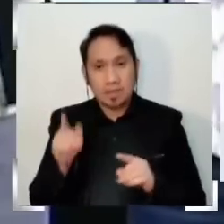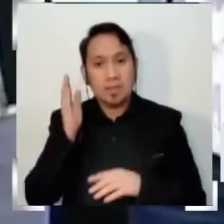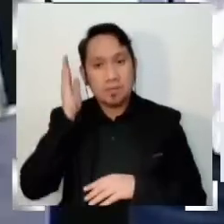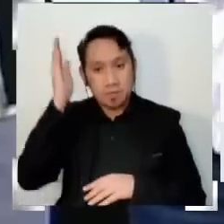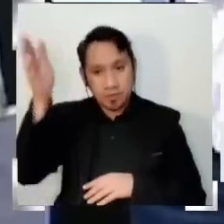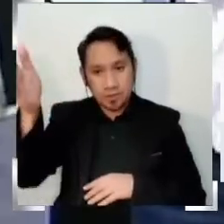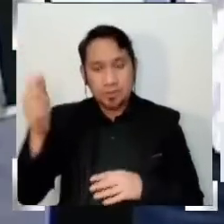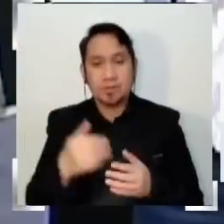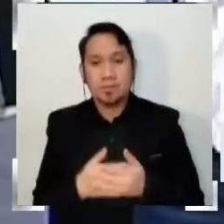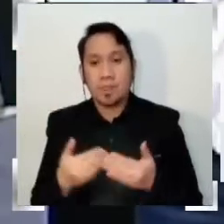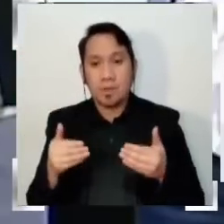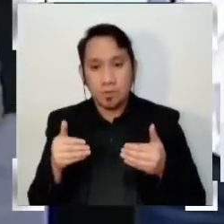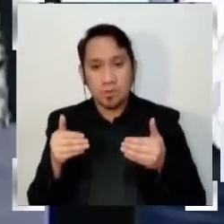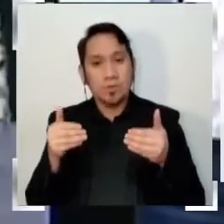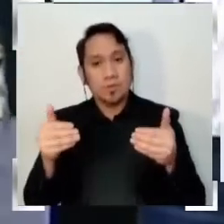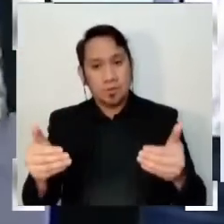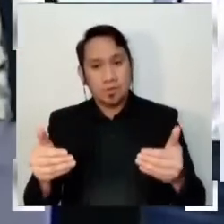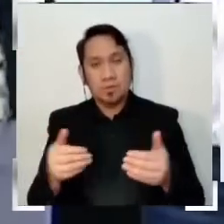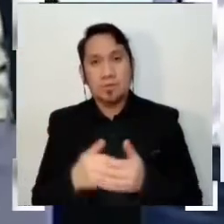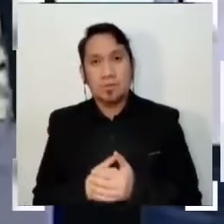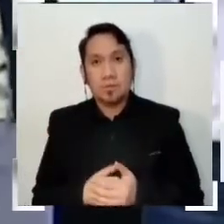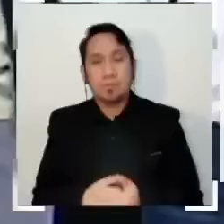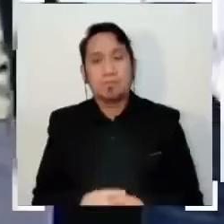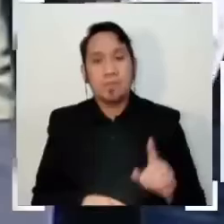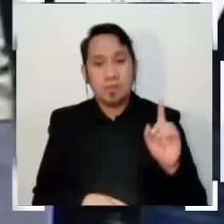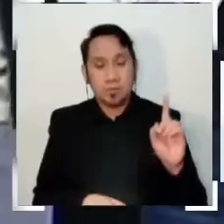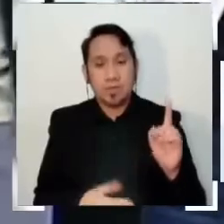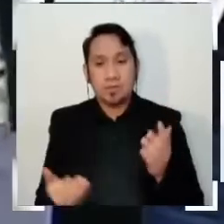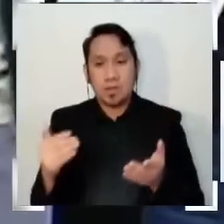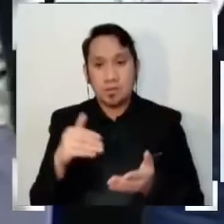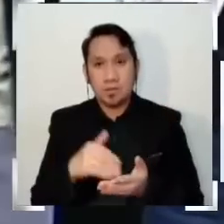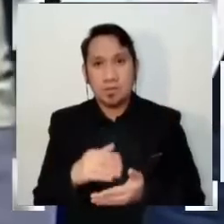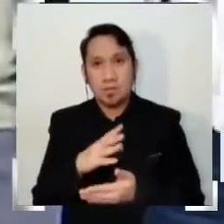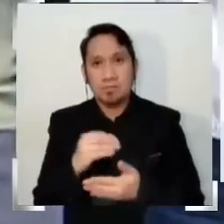tuloy ang 1,000 isang tuwa.